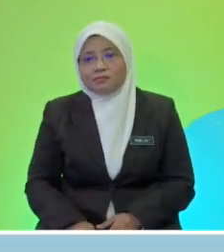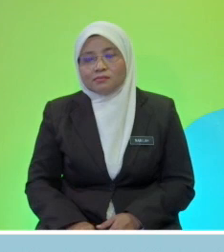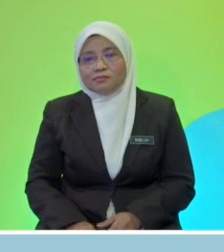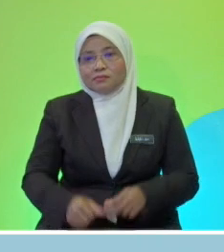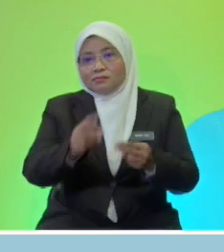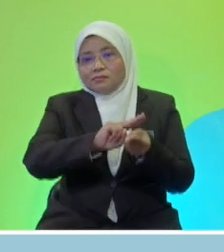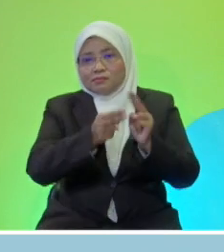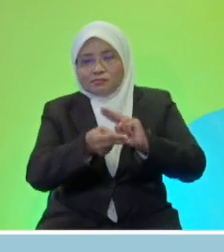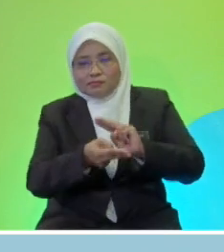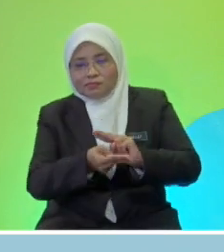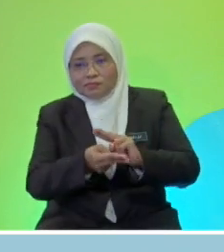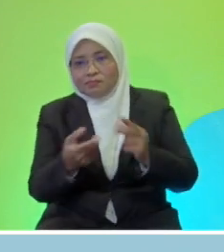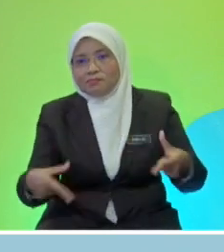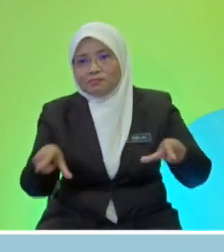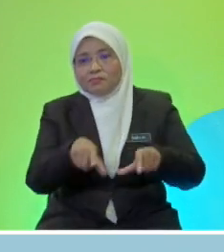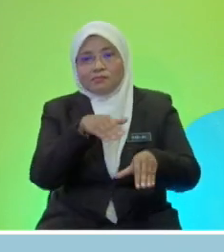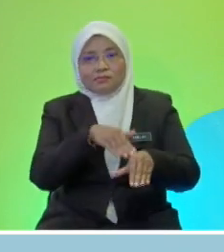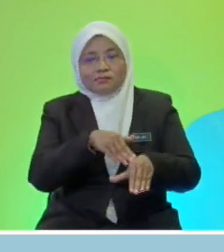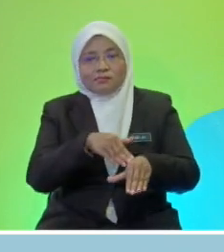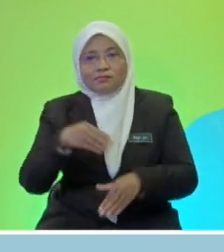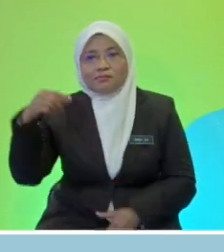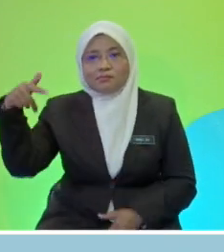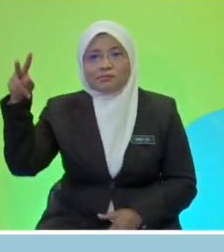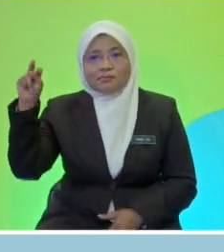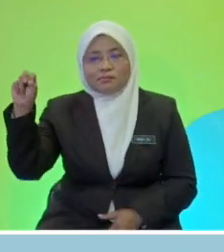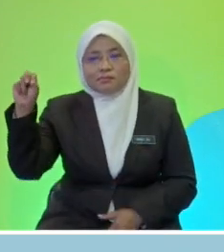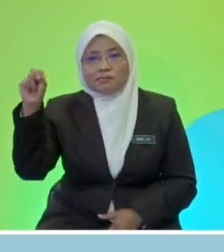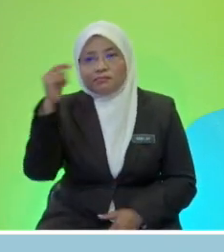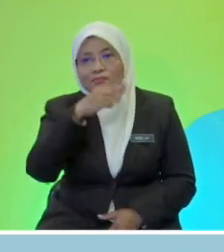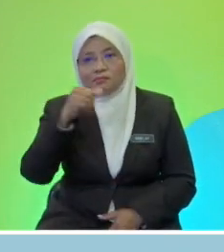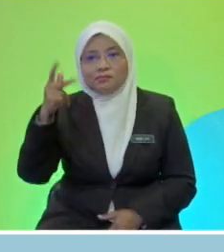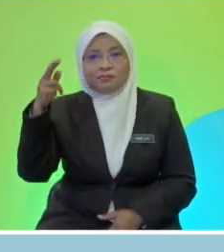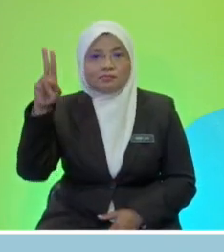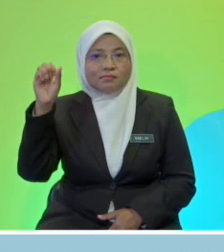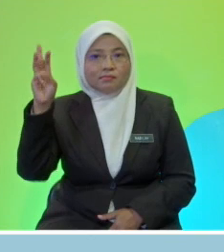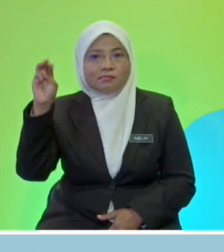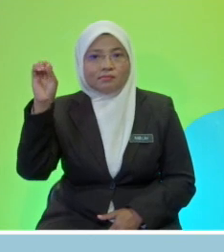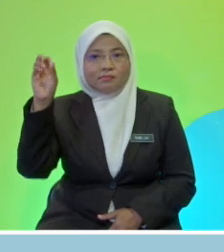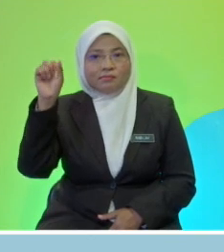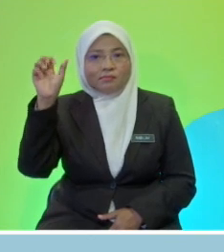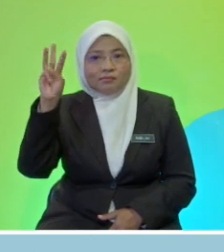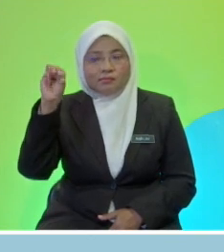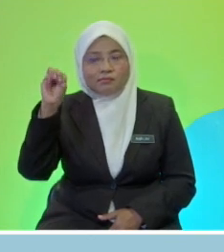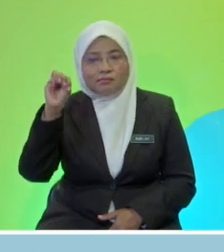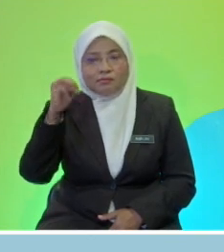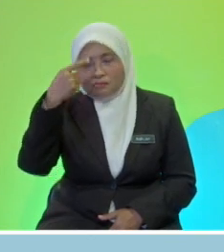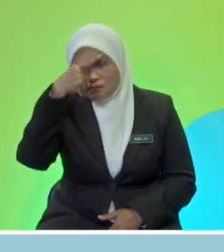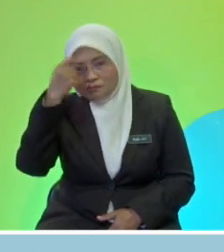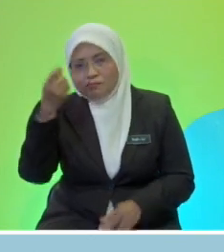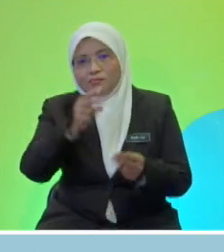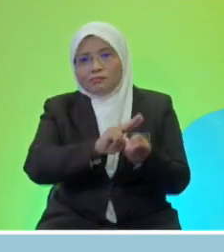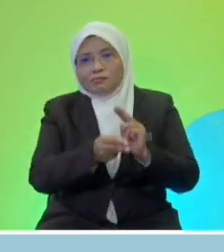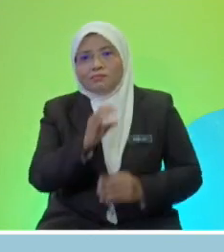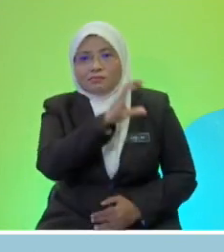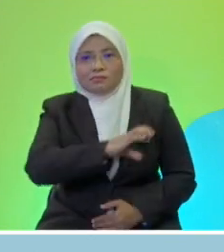berlaku kepada chain dan kromosom yang boleh menyebabkan perubahan ciri kepada anak yang mewarisi